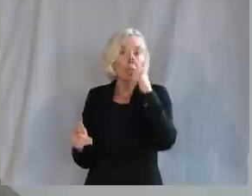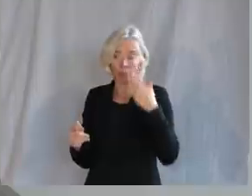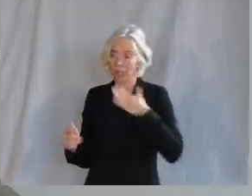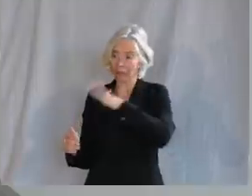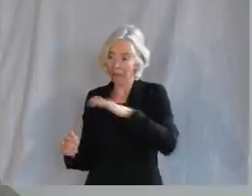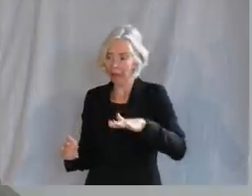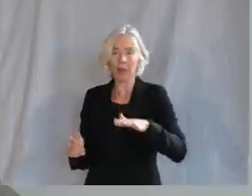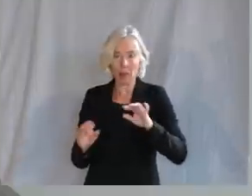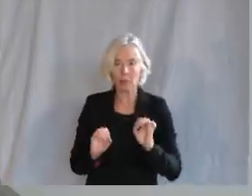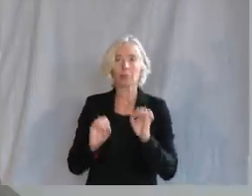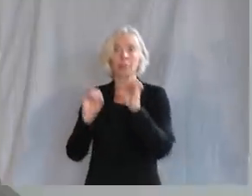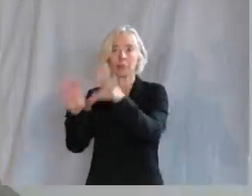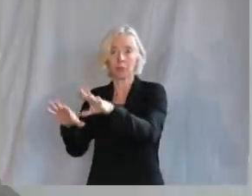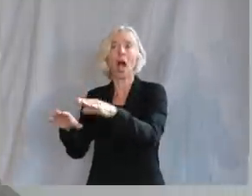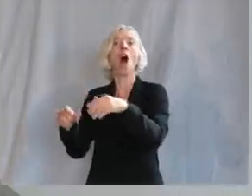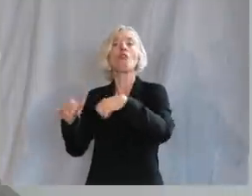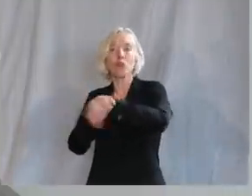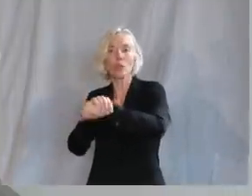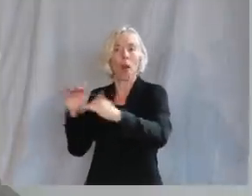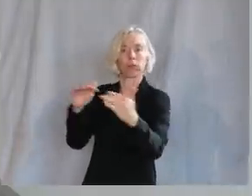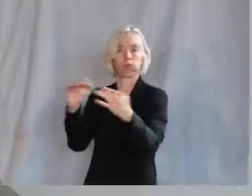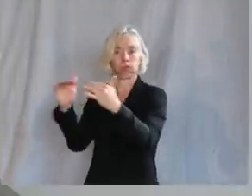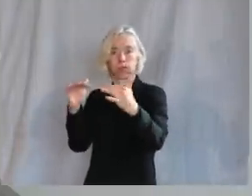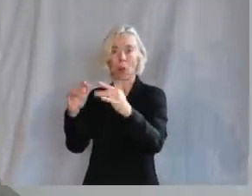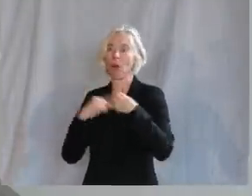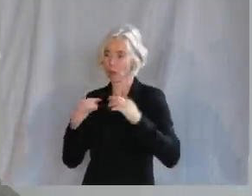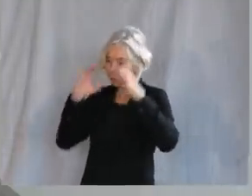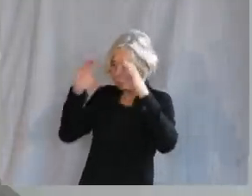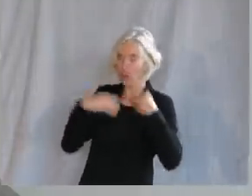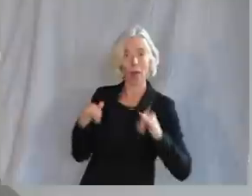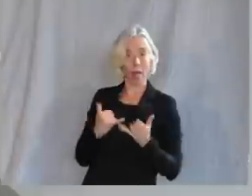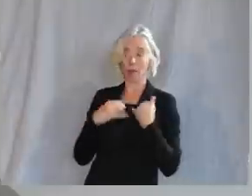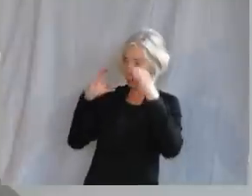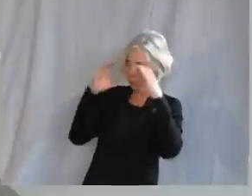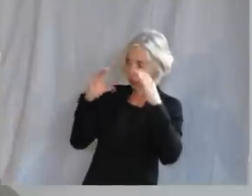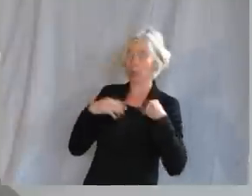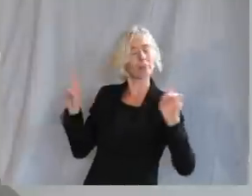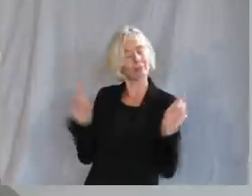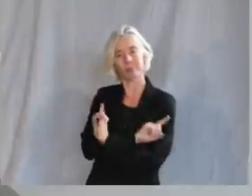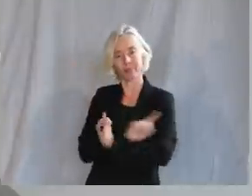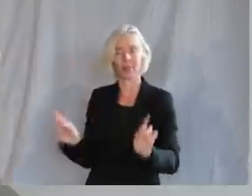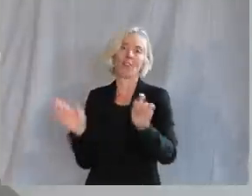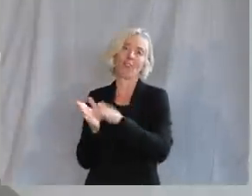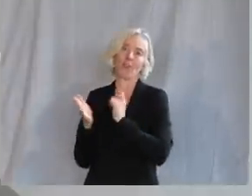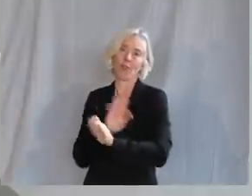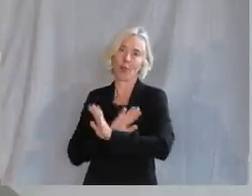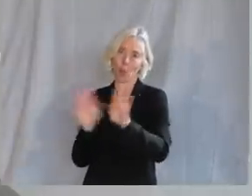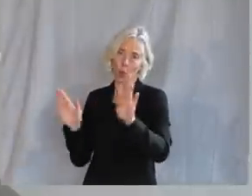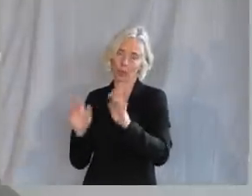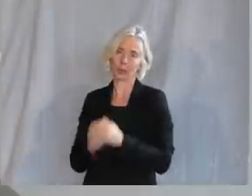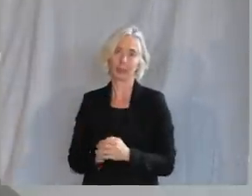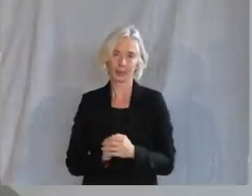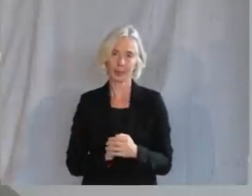wollen, zum Beispiel Fußballspiele, können dies tun, aber ohne Publikum und Begleitpersonen außenrum. Wir